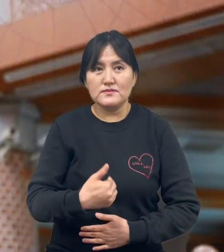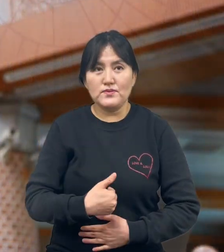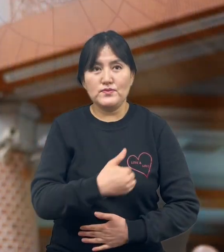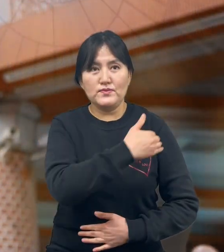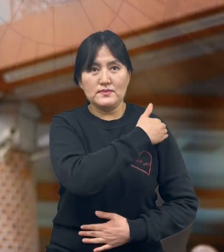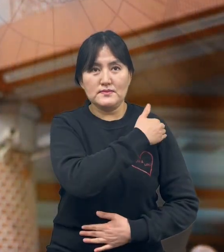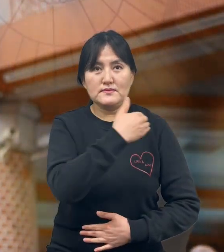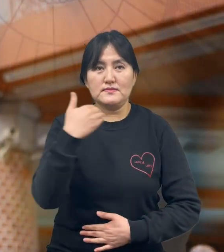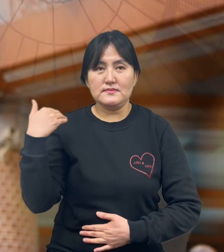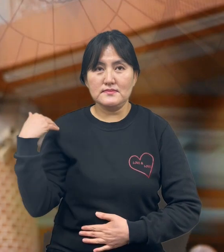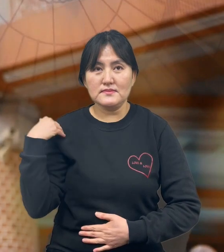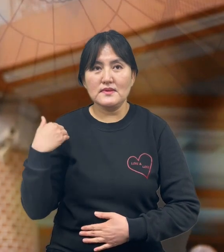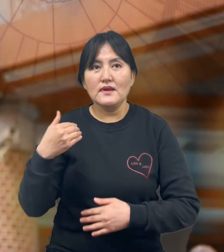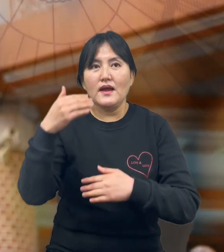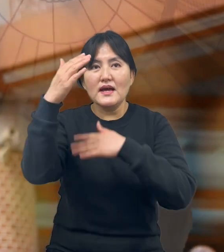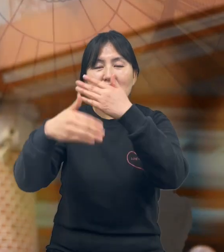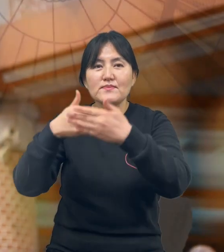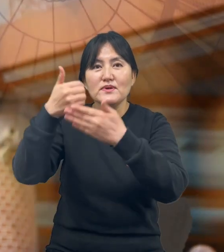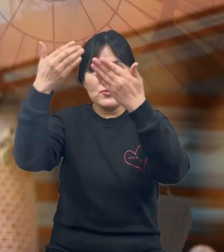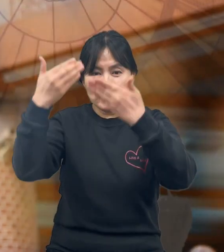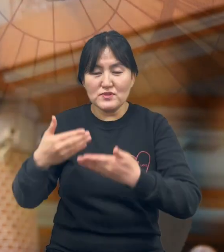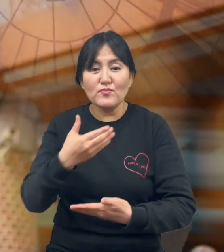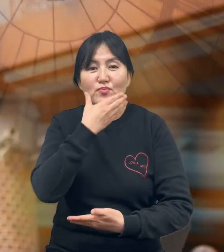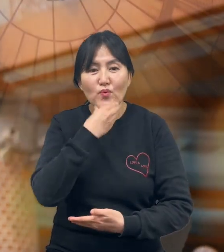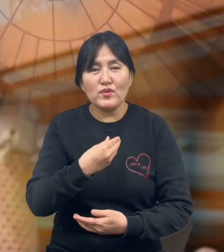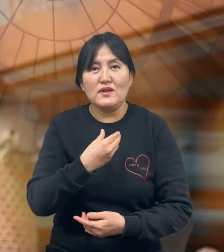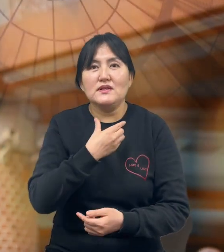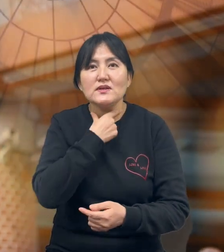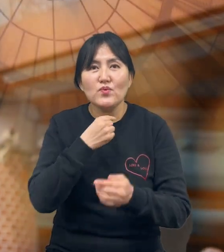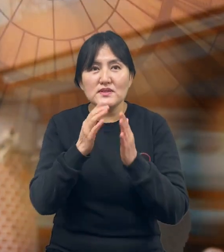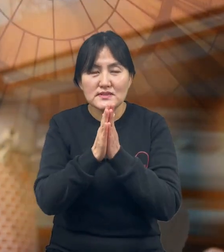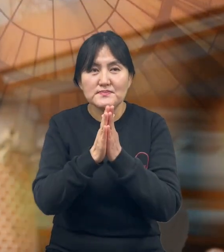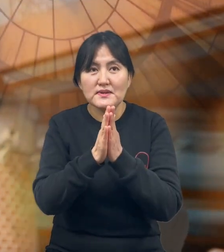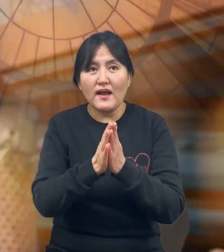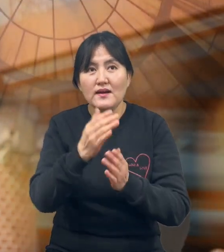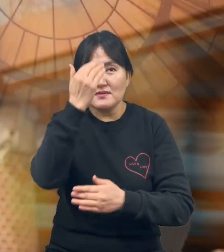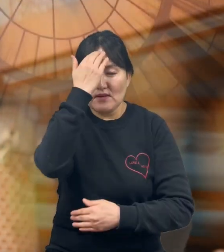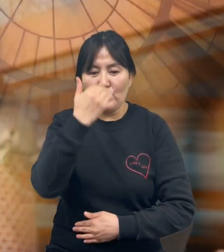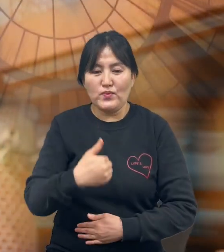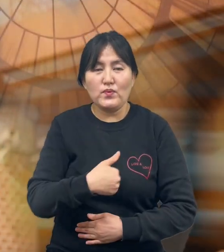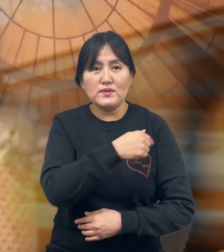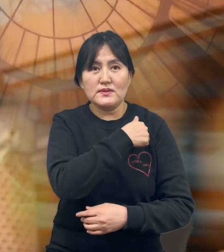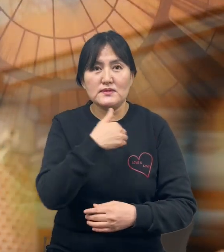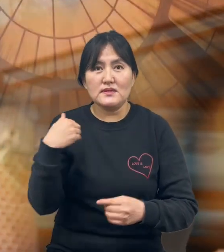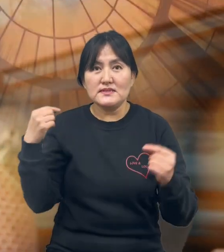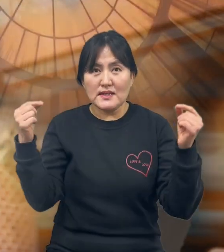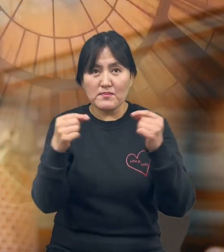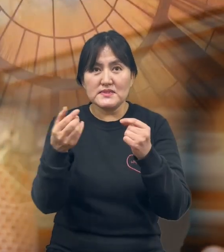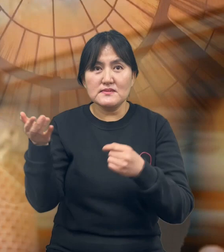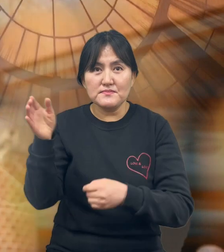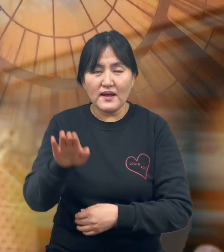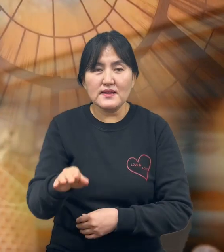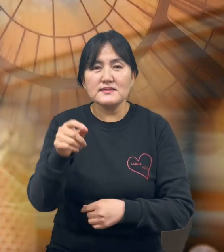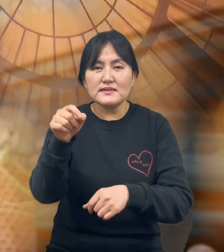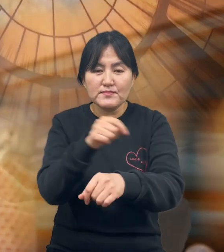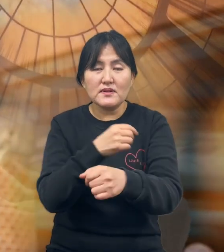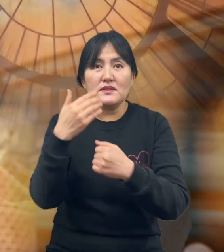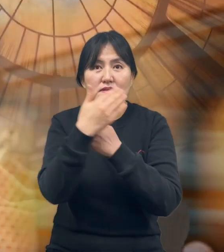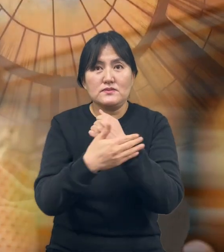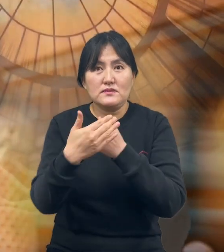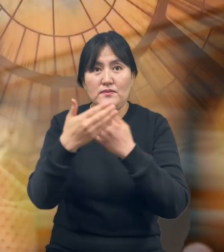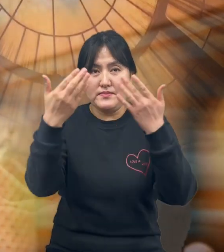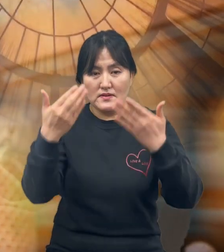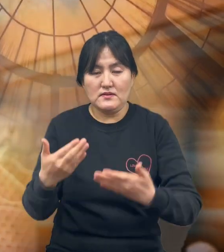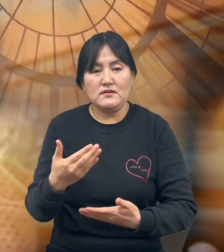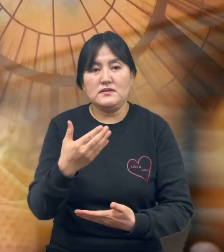마지막으로 성호경은 하느님께서 내려주시는 복을 기원하는 의미입니다. 성호경은 짧지만 특별한 은혜를 받게